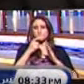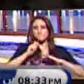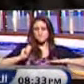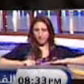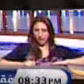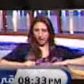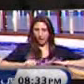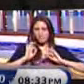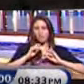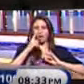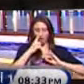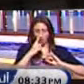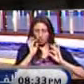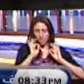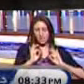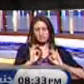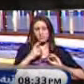إرجاء الانتخابات